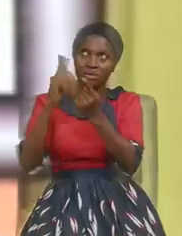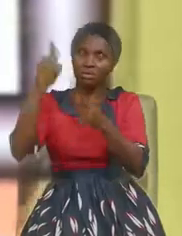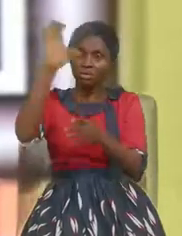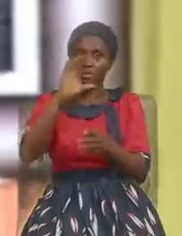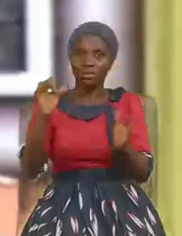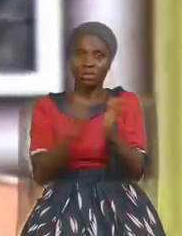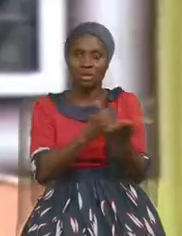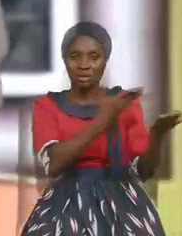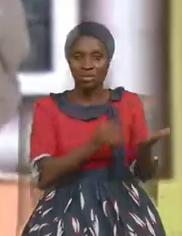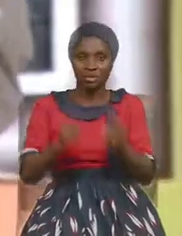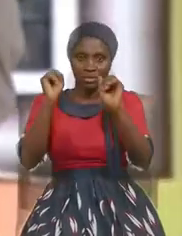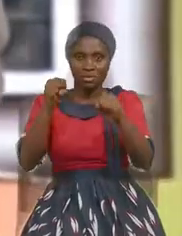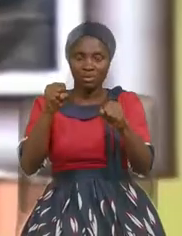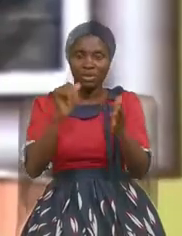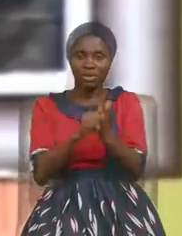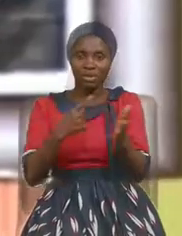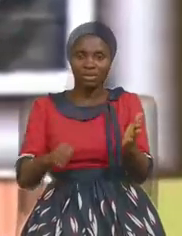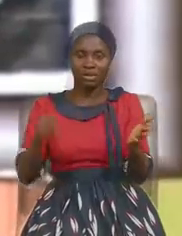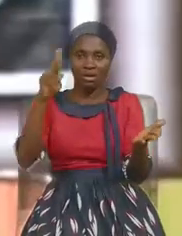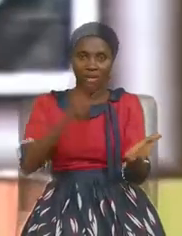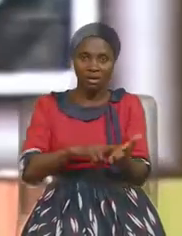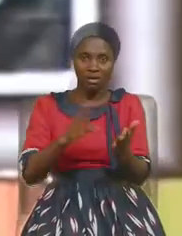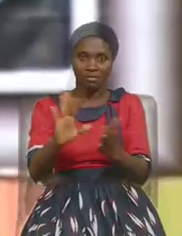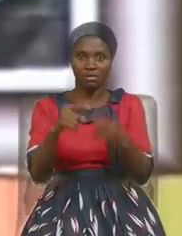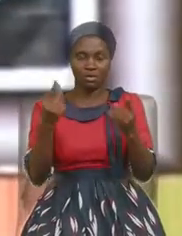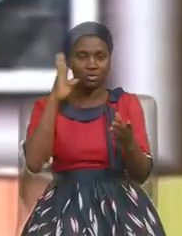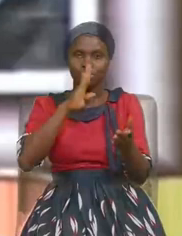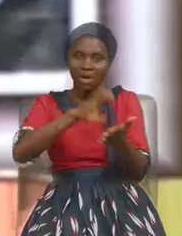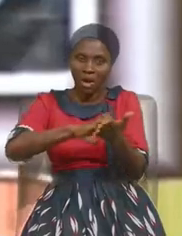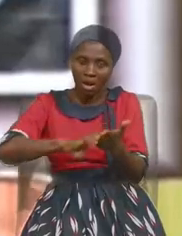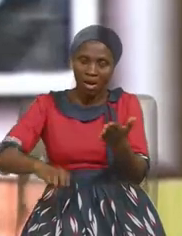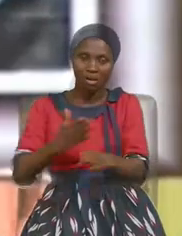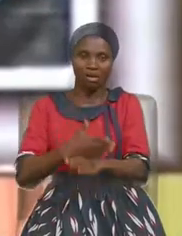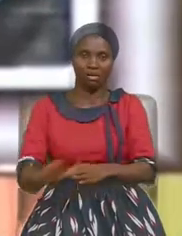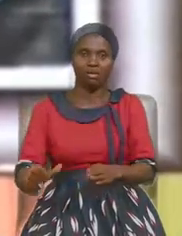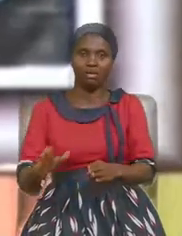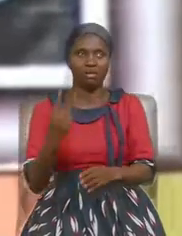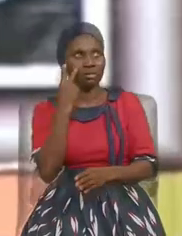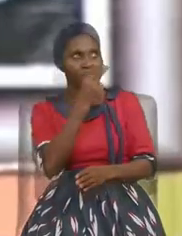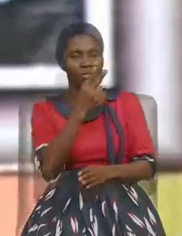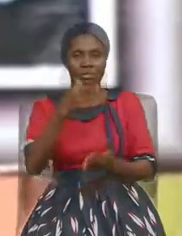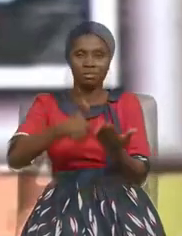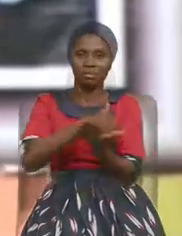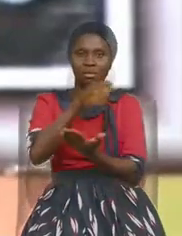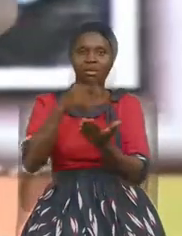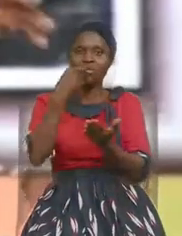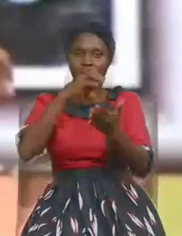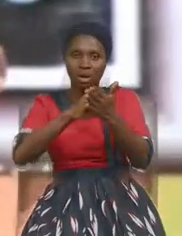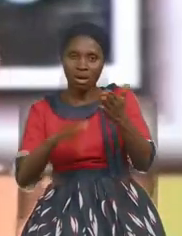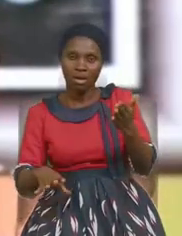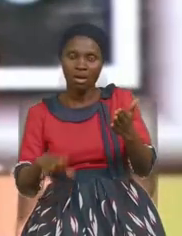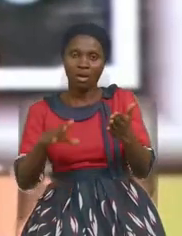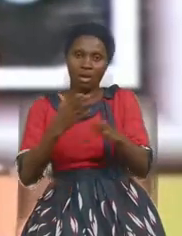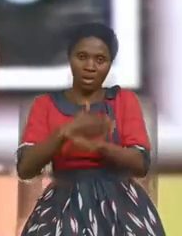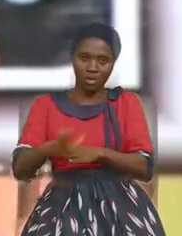la possibilité pour que nos péchés soient effacés. Voici l'agneau qui ôte le